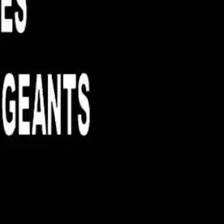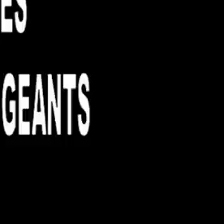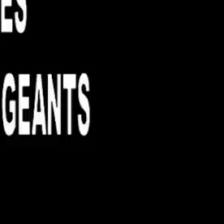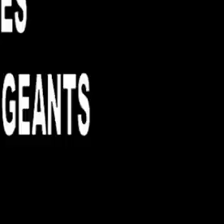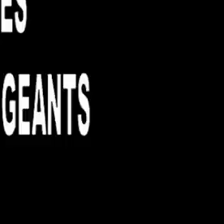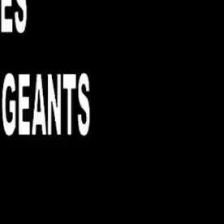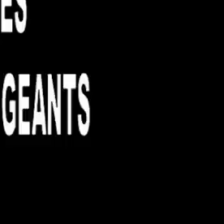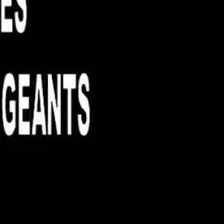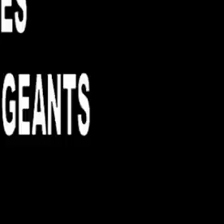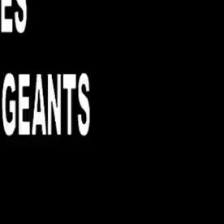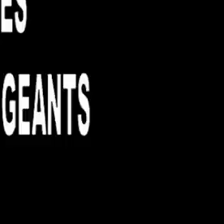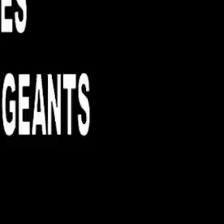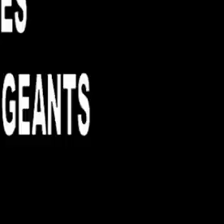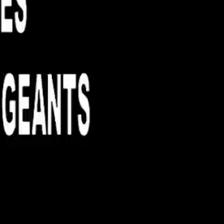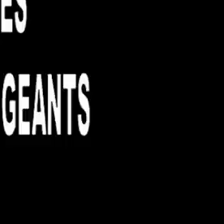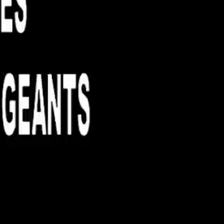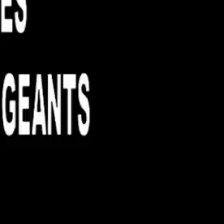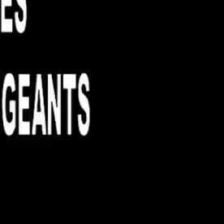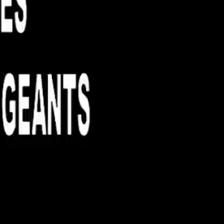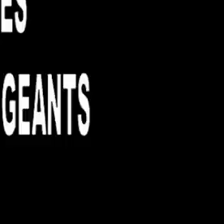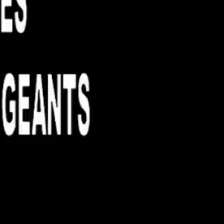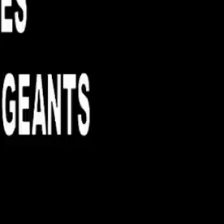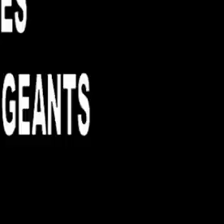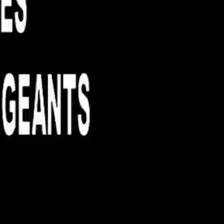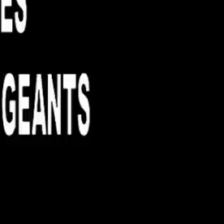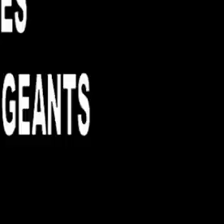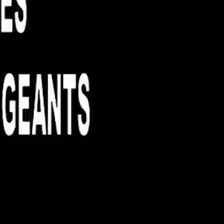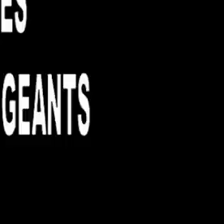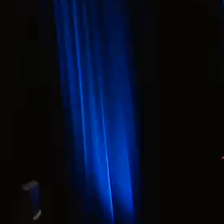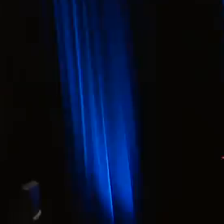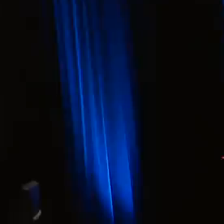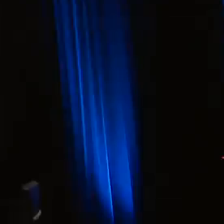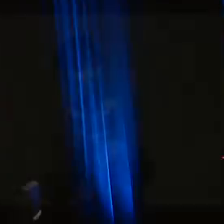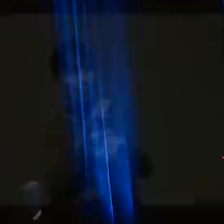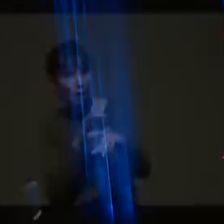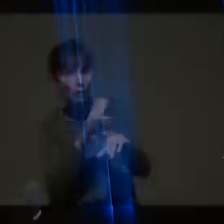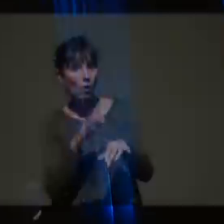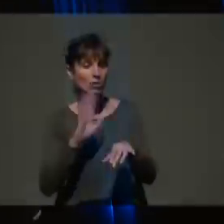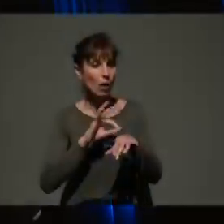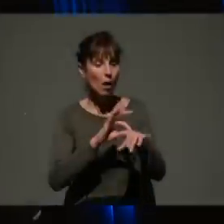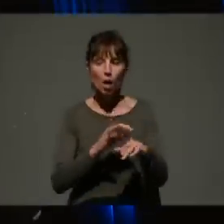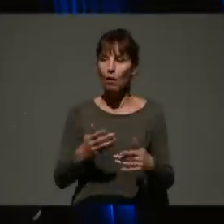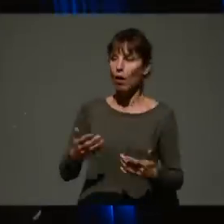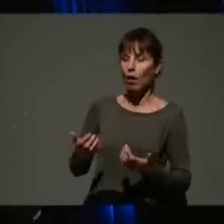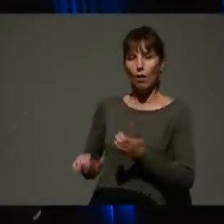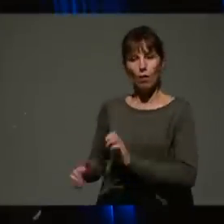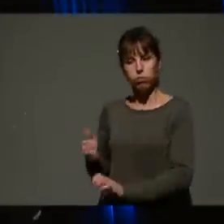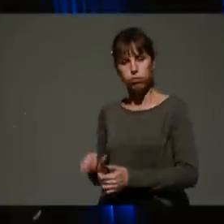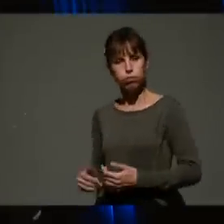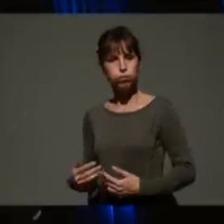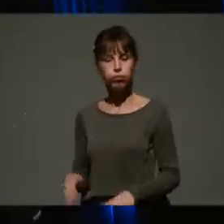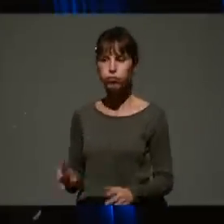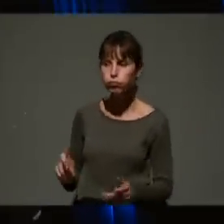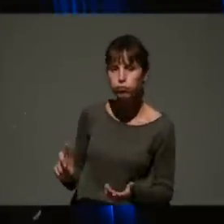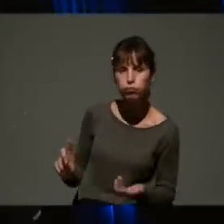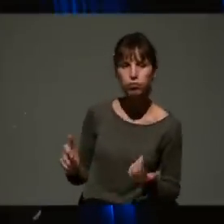on annonce à un dirigeant de club qu'on va lui amener des malades ou d'anciens malades, il se dit « Oh là là !» Est-ce qu'il